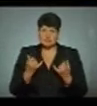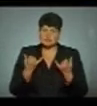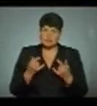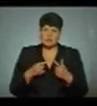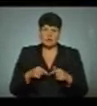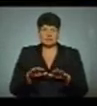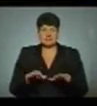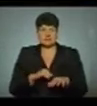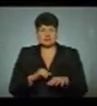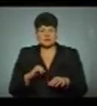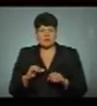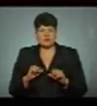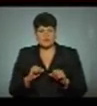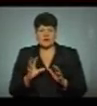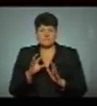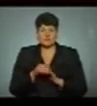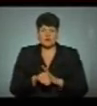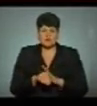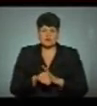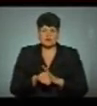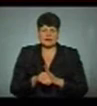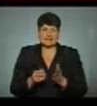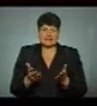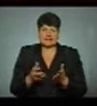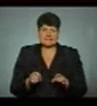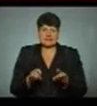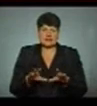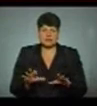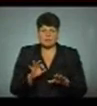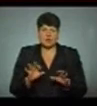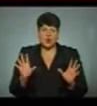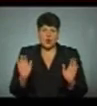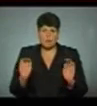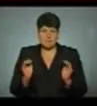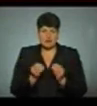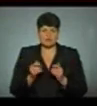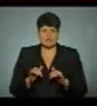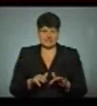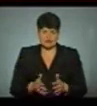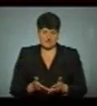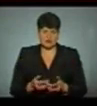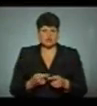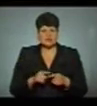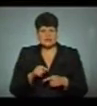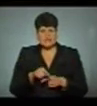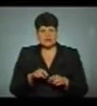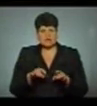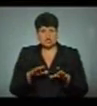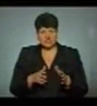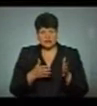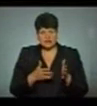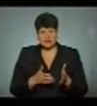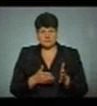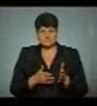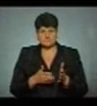місцевого самоврядування також вносити якісь рішення про обмежувальні заходи? Чи це рішення і